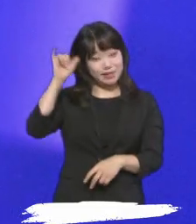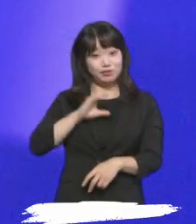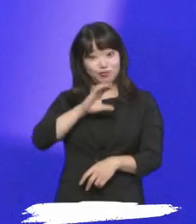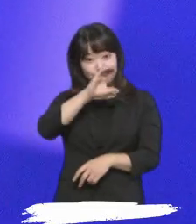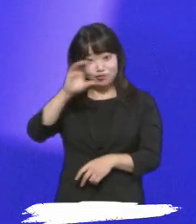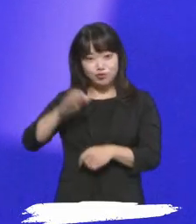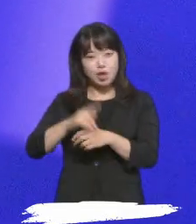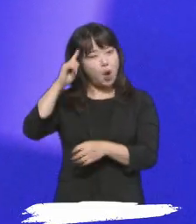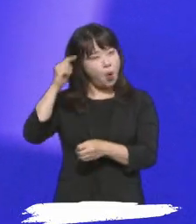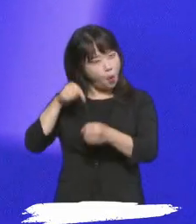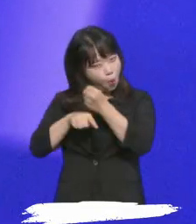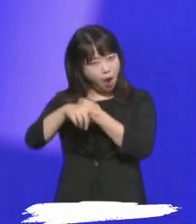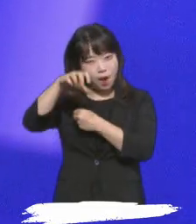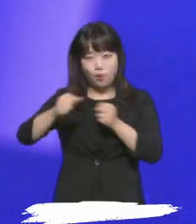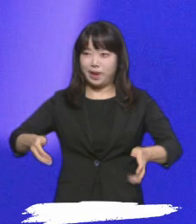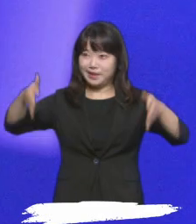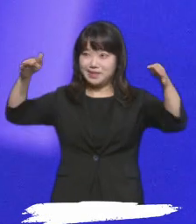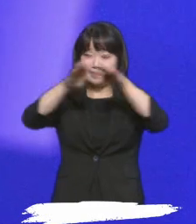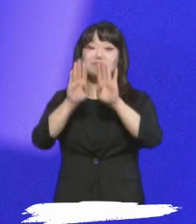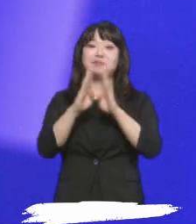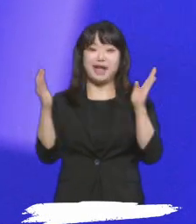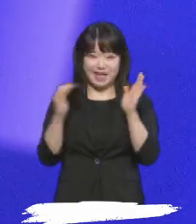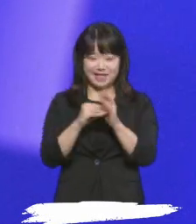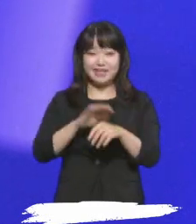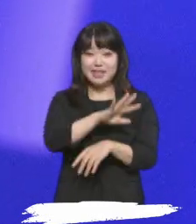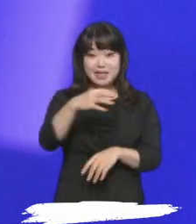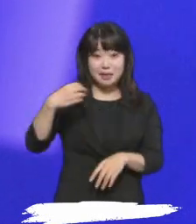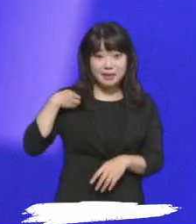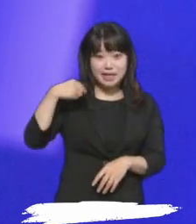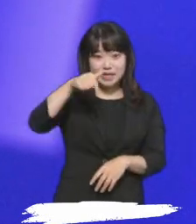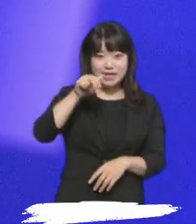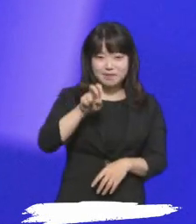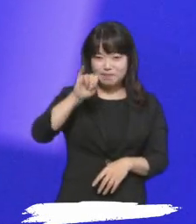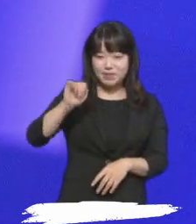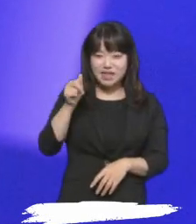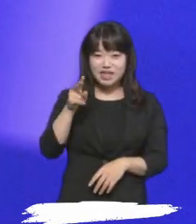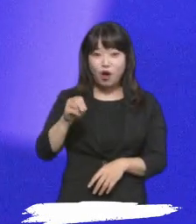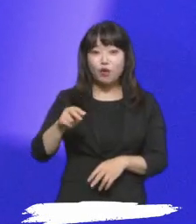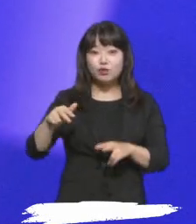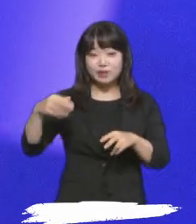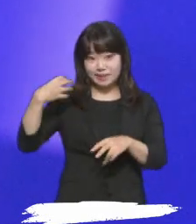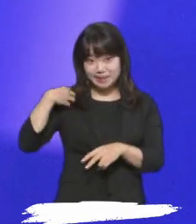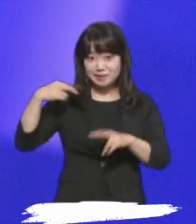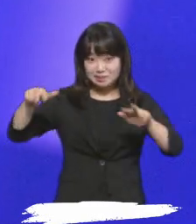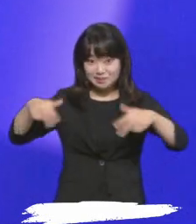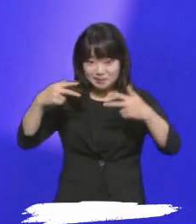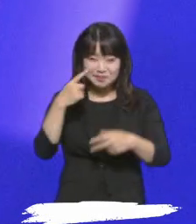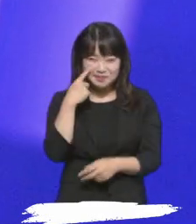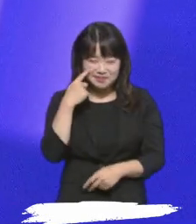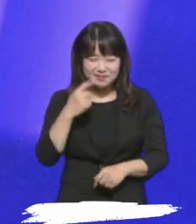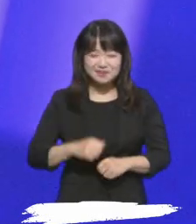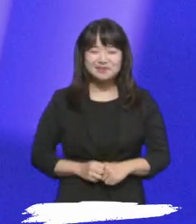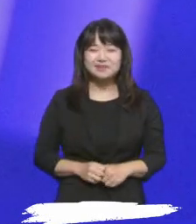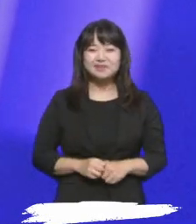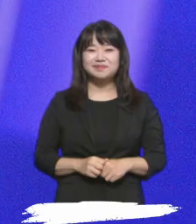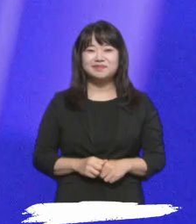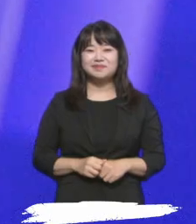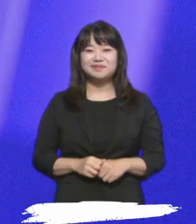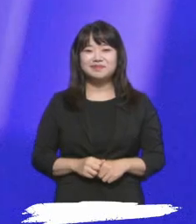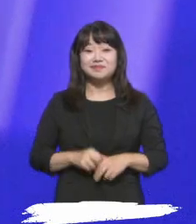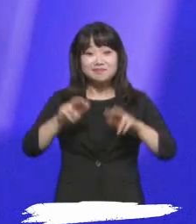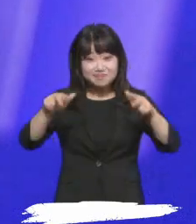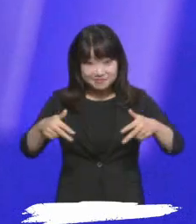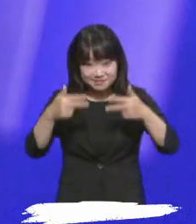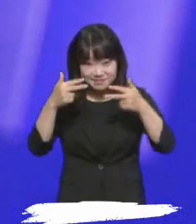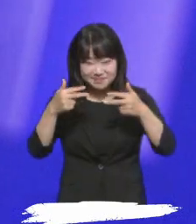한 과학관이 개관했습니다. 도봉구 담당 김민영 통신원을 화상으로 연결해 자세한 이야기 들어봅니다. 김민영 통신원